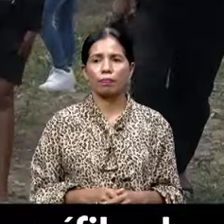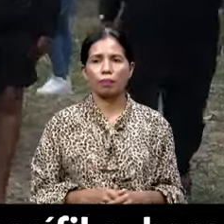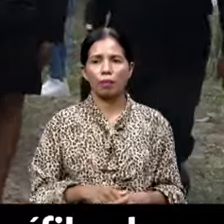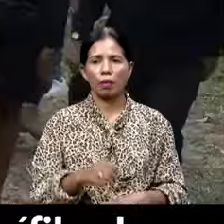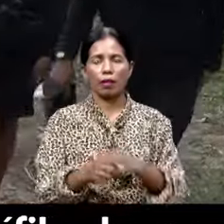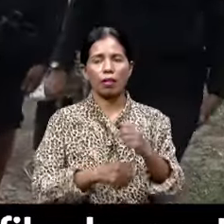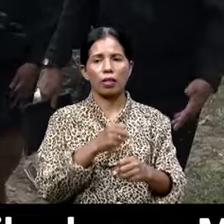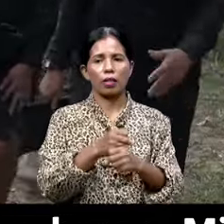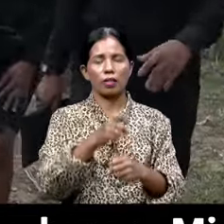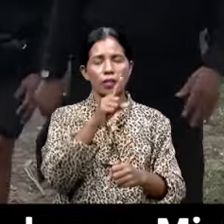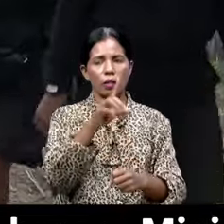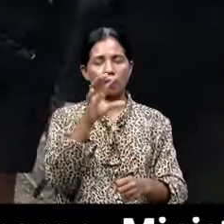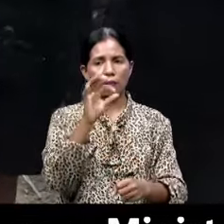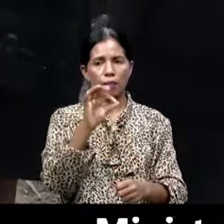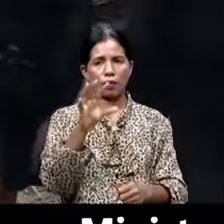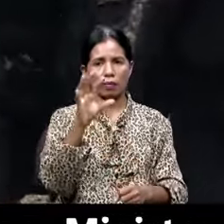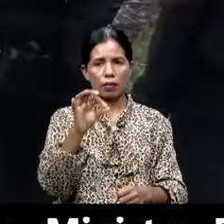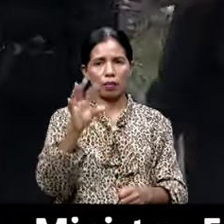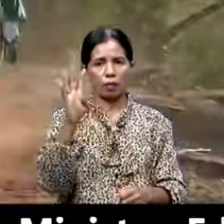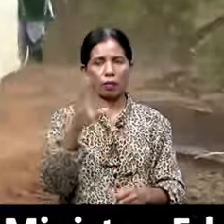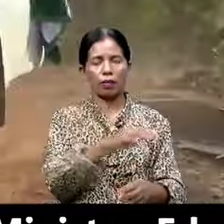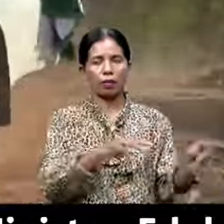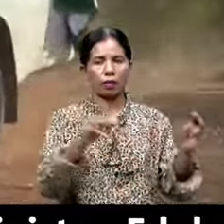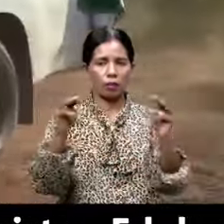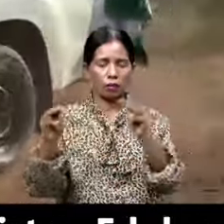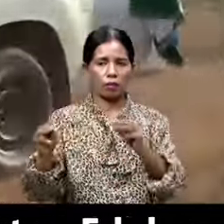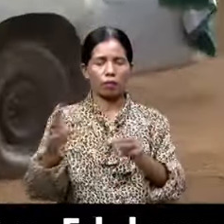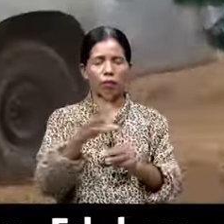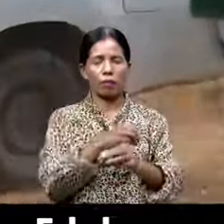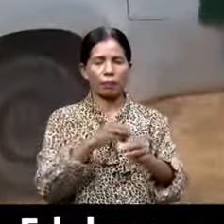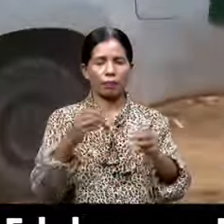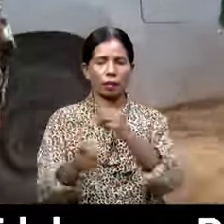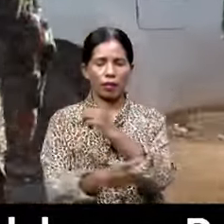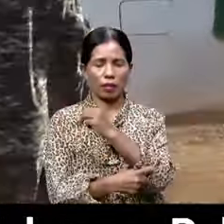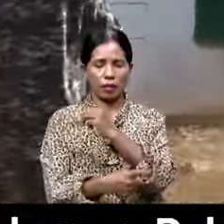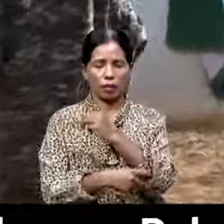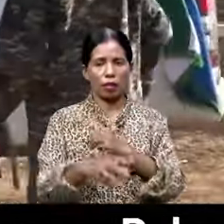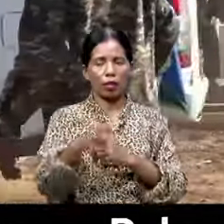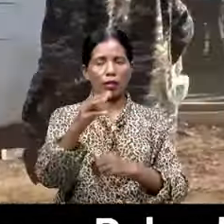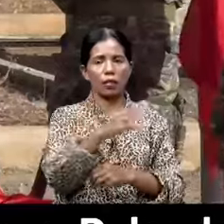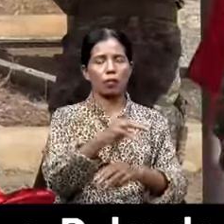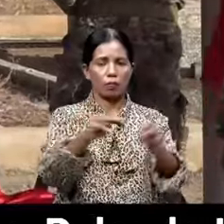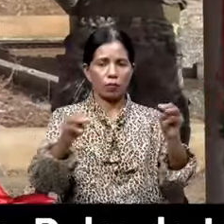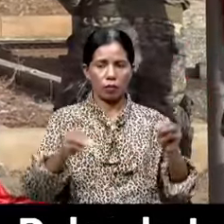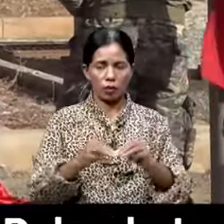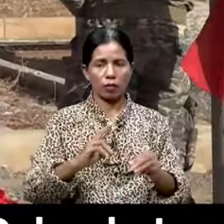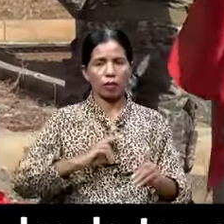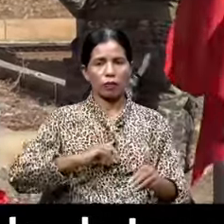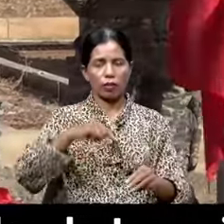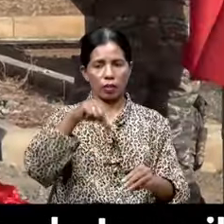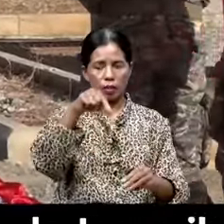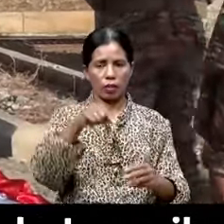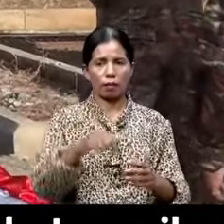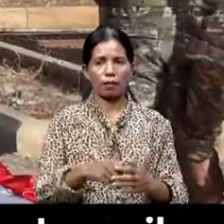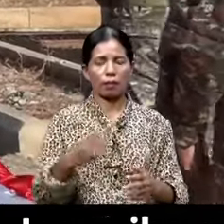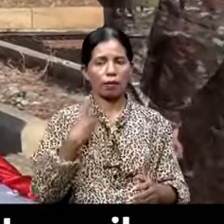tinan riun ida tusia senulur resinghat muda Saudoso ba kastigo ia markas Nangala ia munisipio Vikeke. Ami